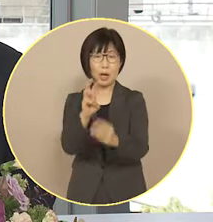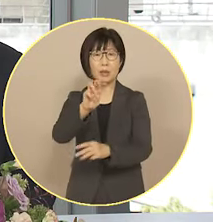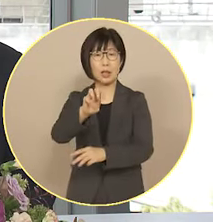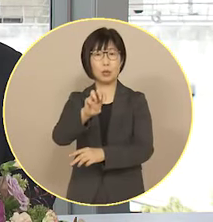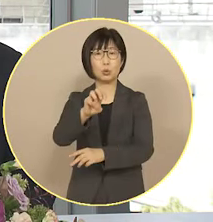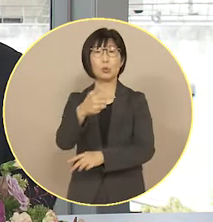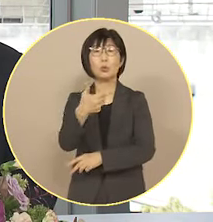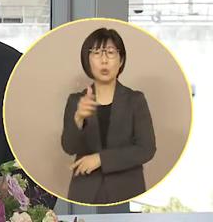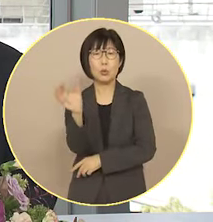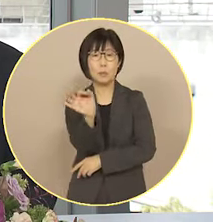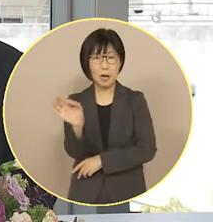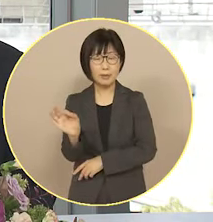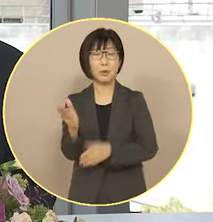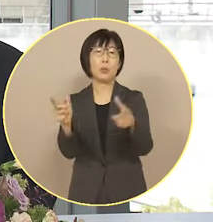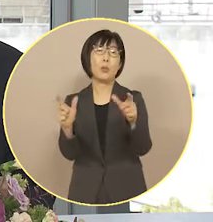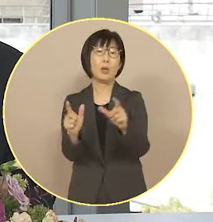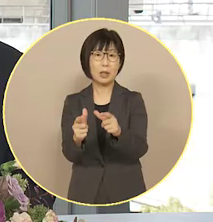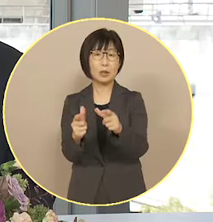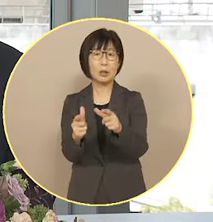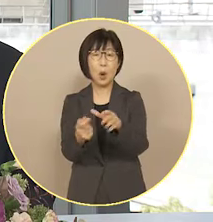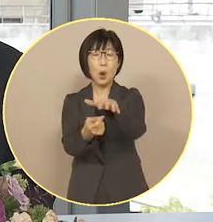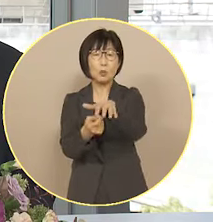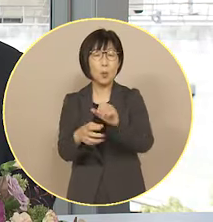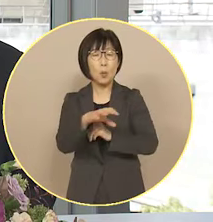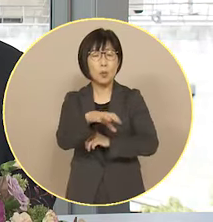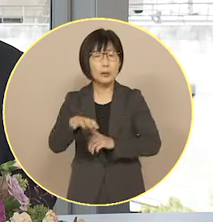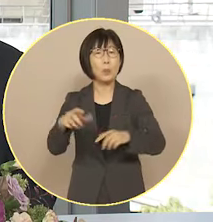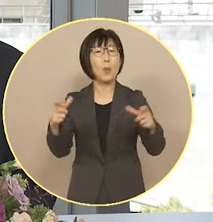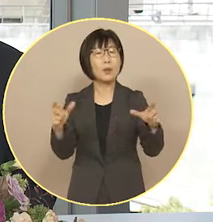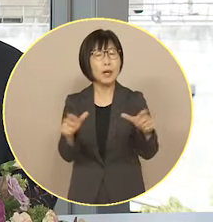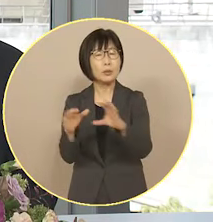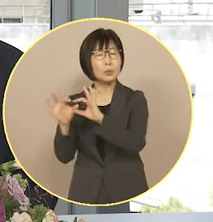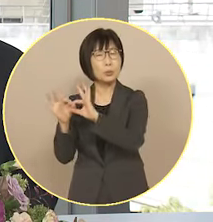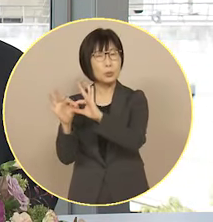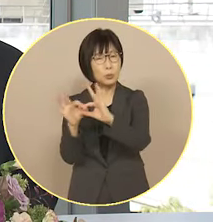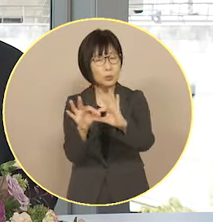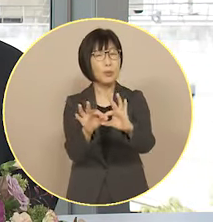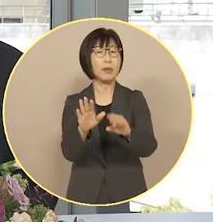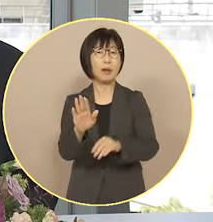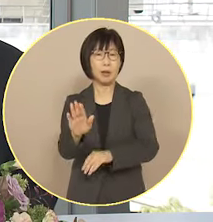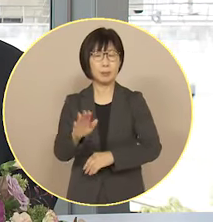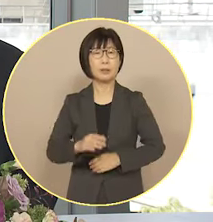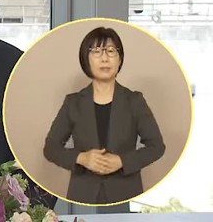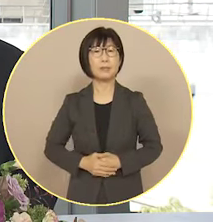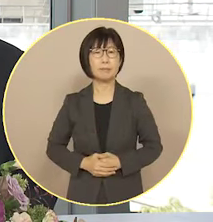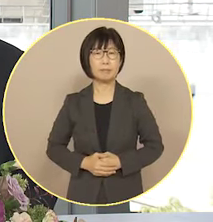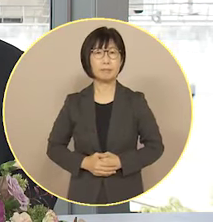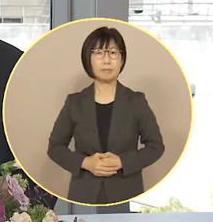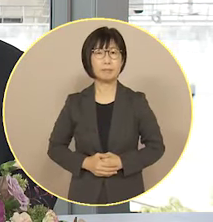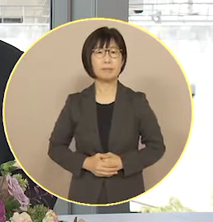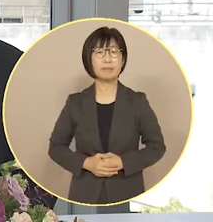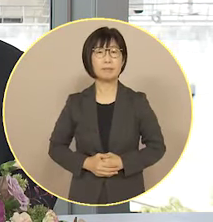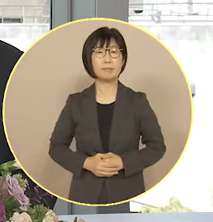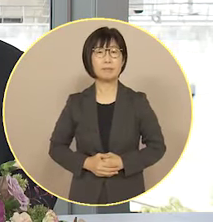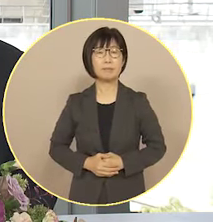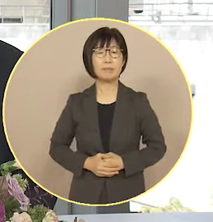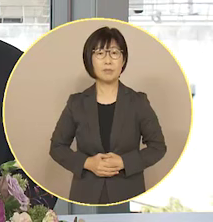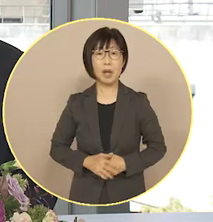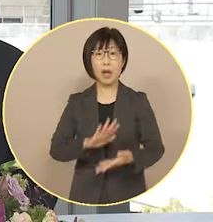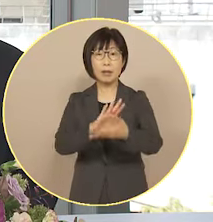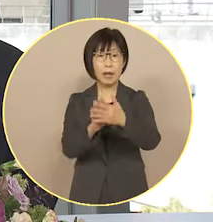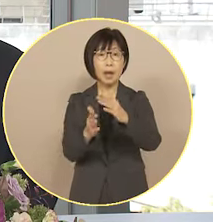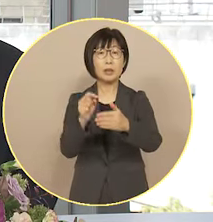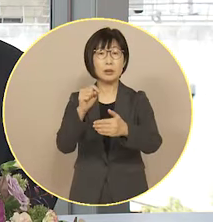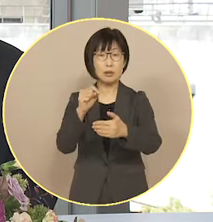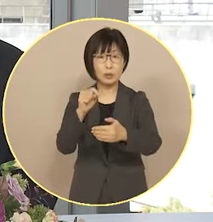36減少し高知面積もずっと減少し続けてるんですねそしてまたあの県の